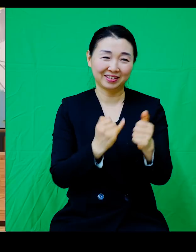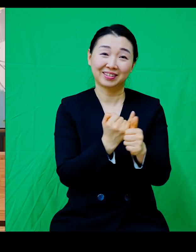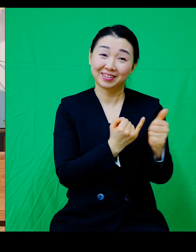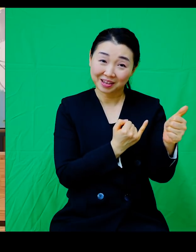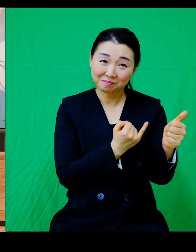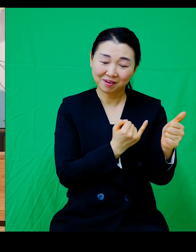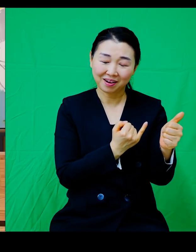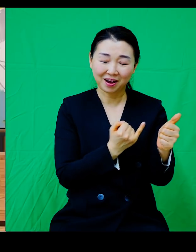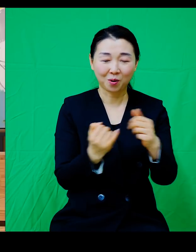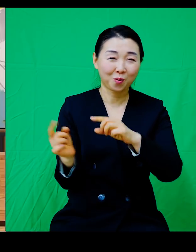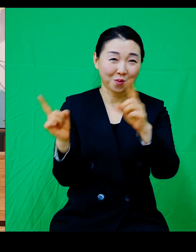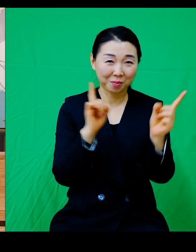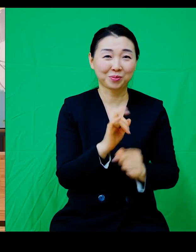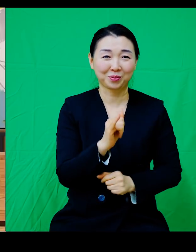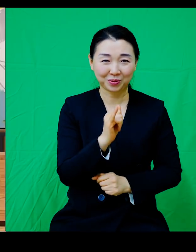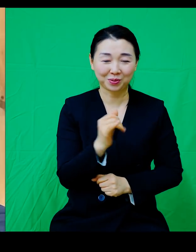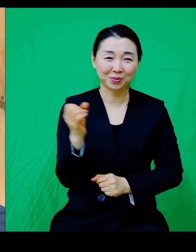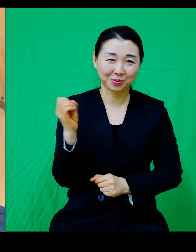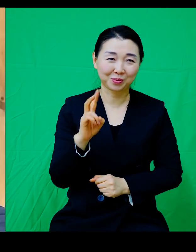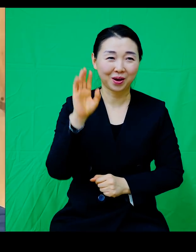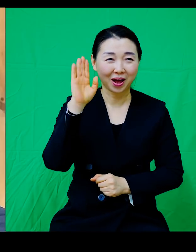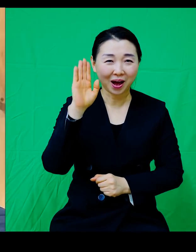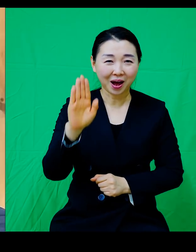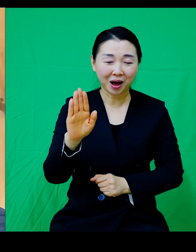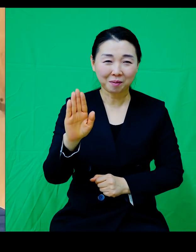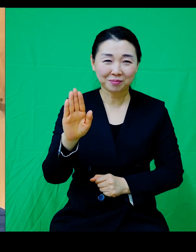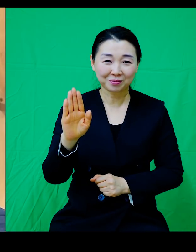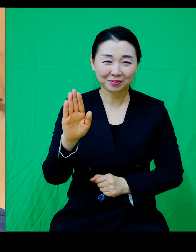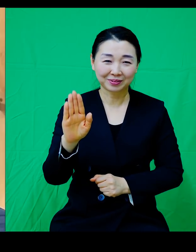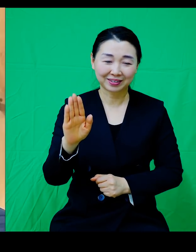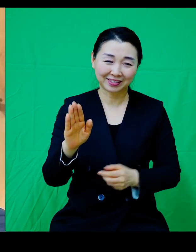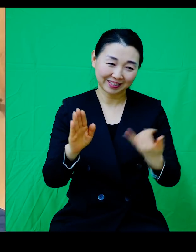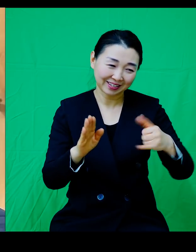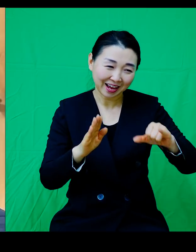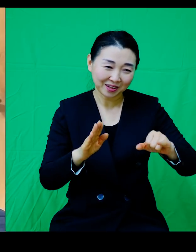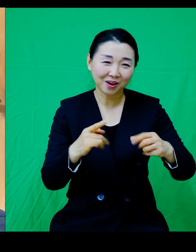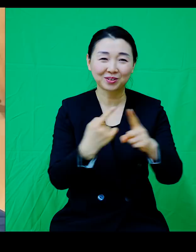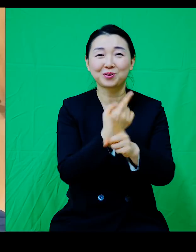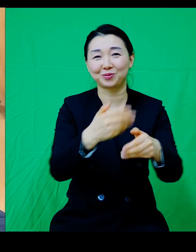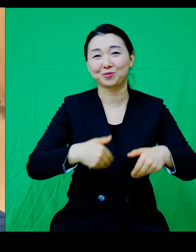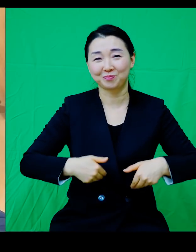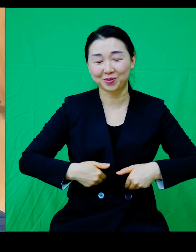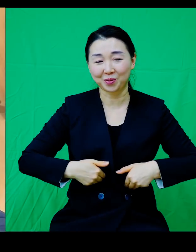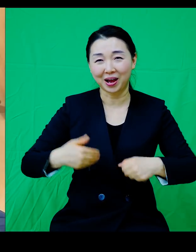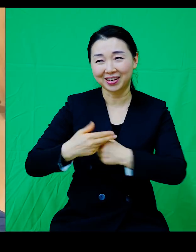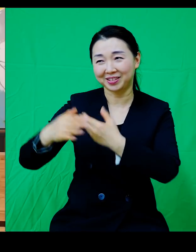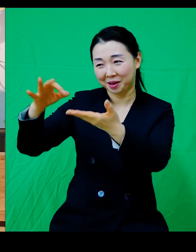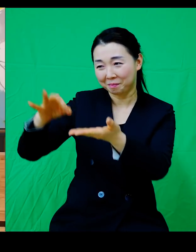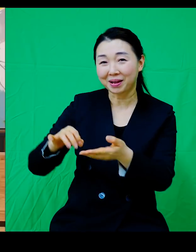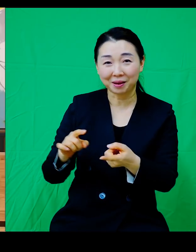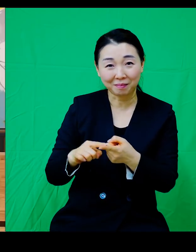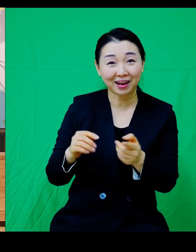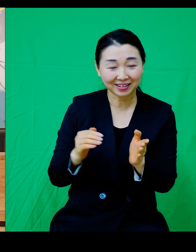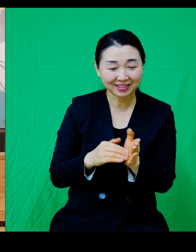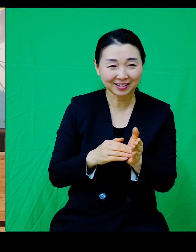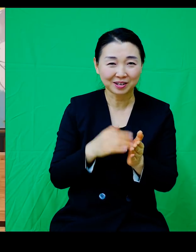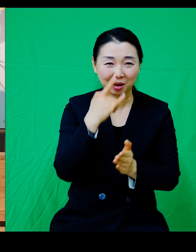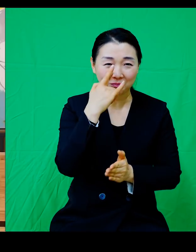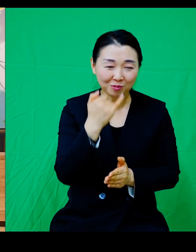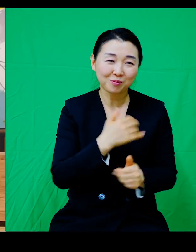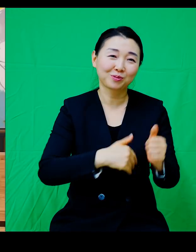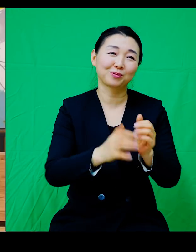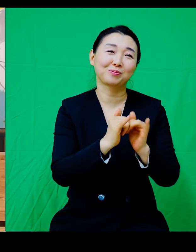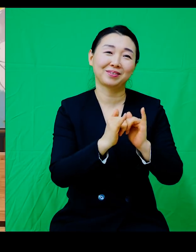작가님 남편과의 회복도 있었고 네. 이제 많은 아이들도 치료해 주셔야 되잖아요. 네. 받으신 그 은혜를 가지고 그 부모님들과